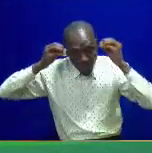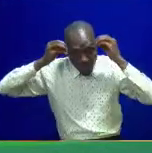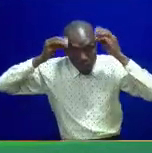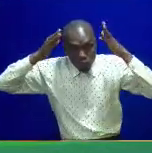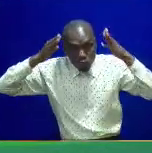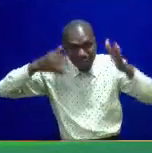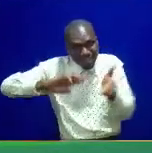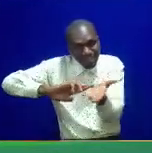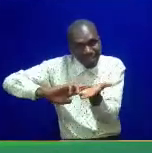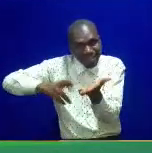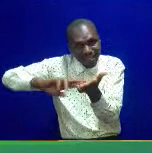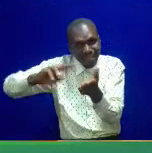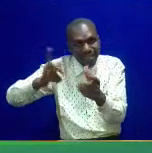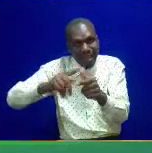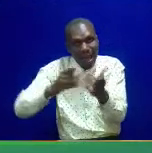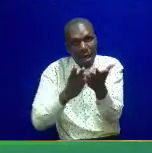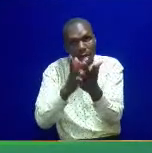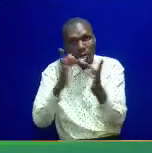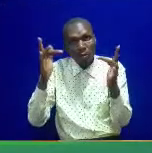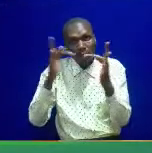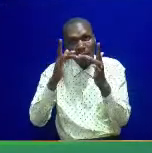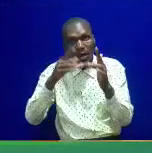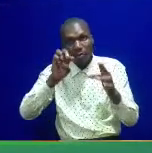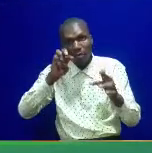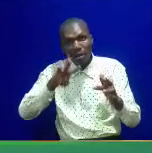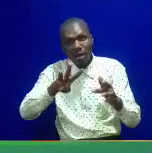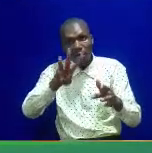kwerikia. Asomtandao o